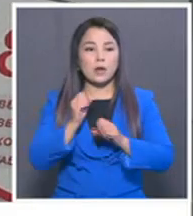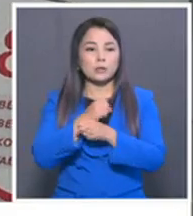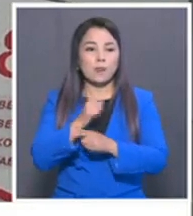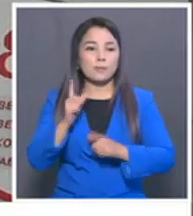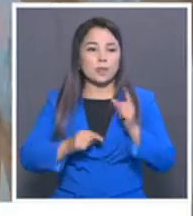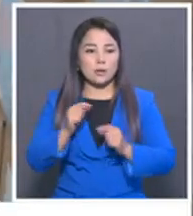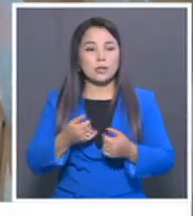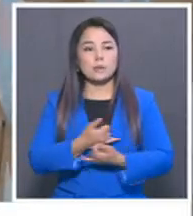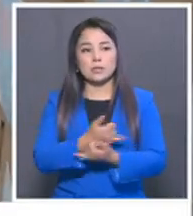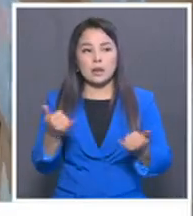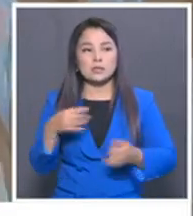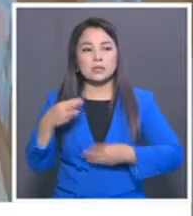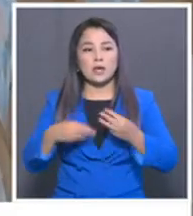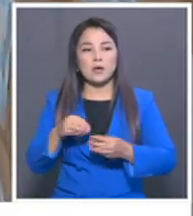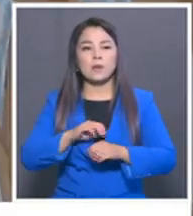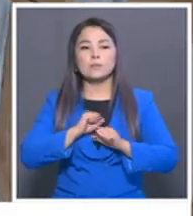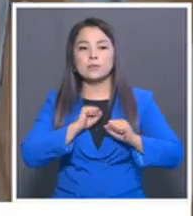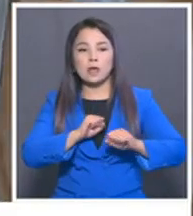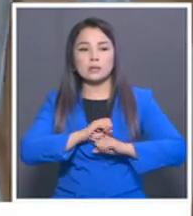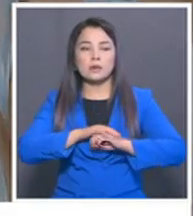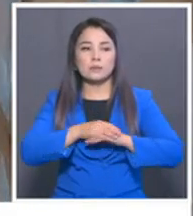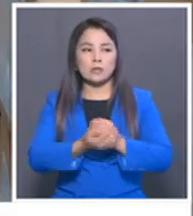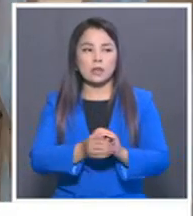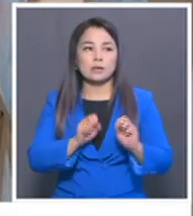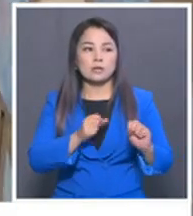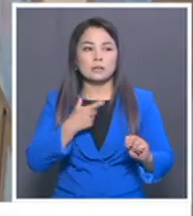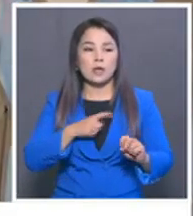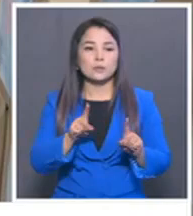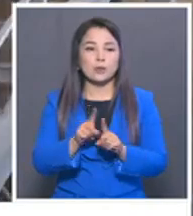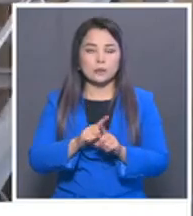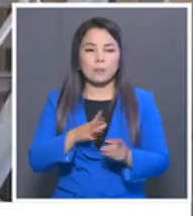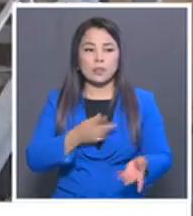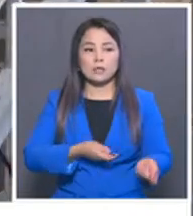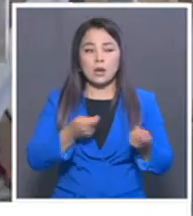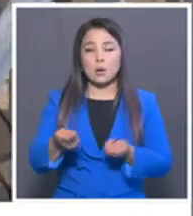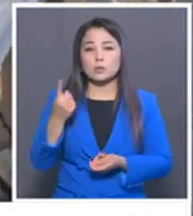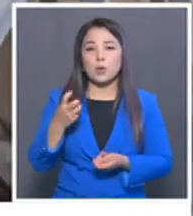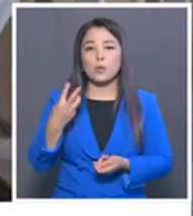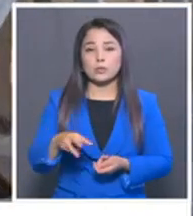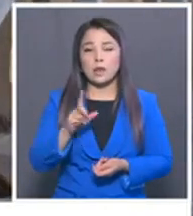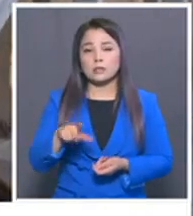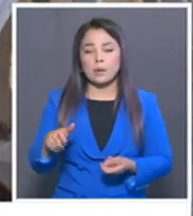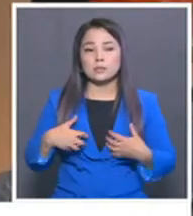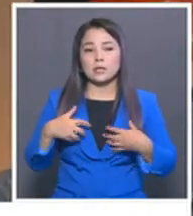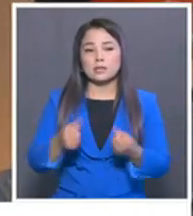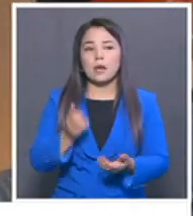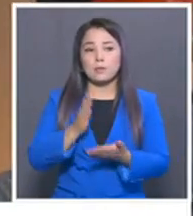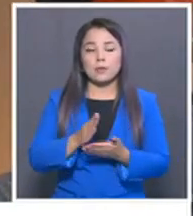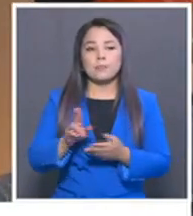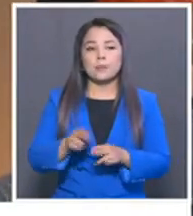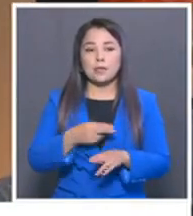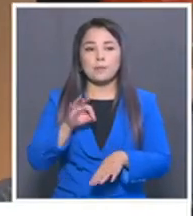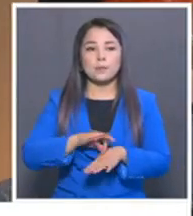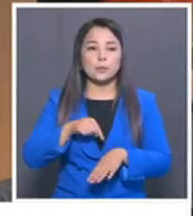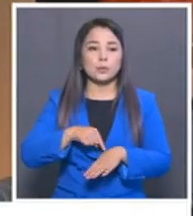да жеткізіп берді. Жалпы Ескелді ауданында 180 адам коронавирус жұқтырса, олардың 130-ы сауығып кетті. Симптомсыз 30